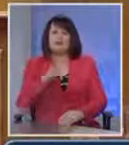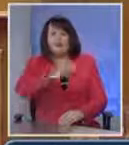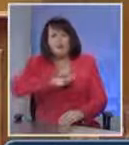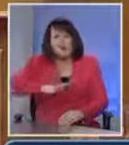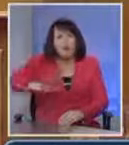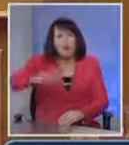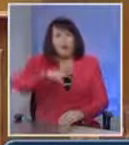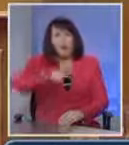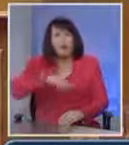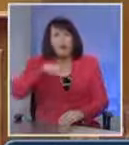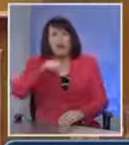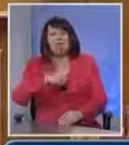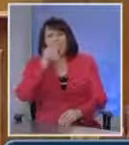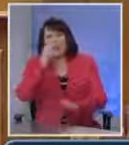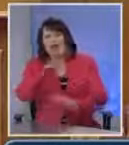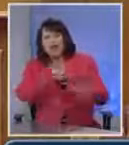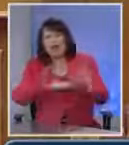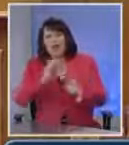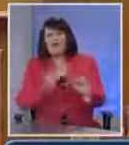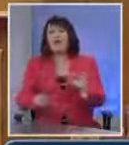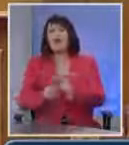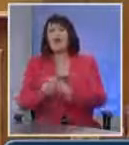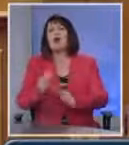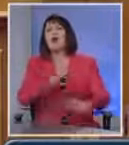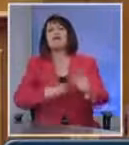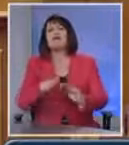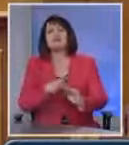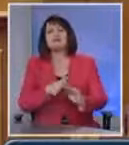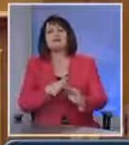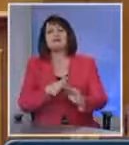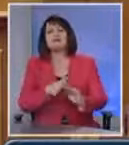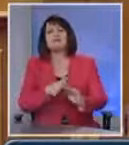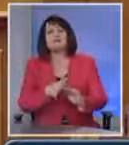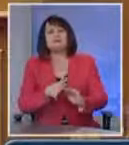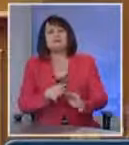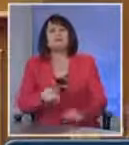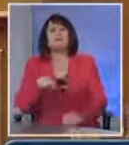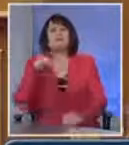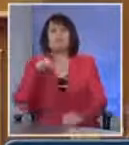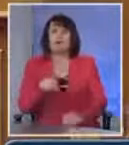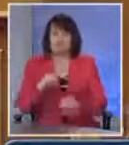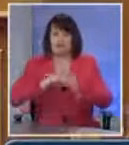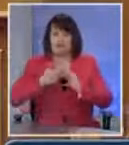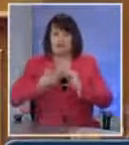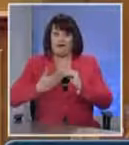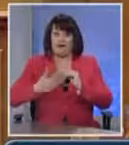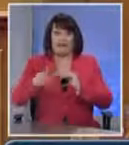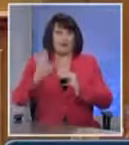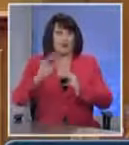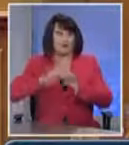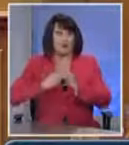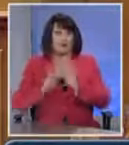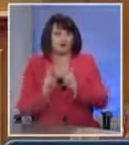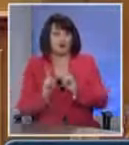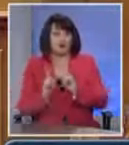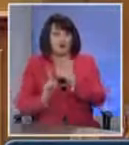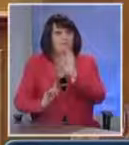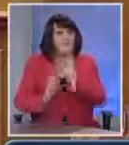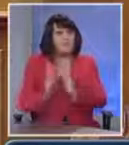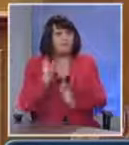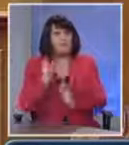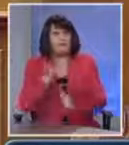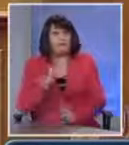μεγαλύτερα εκολαπτήρια διαφθοράς. Και τέλος, και εδώ αρχίζει το ενδιαφέρον, προσέξτε,